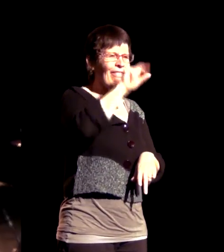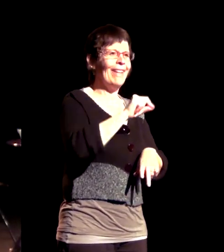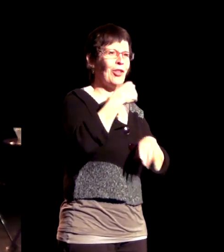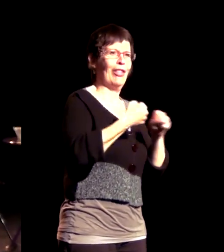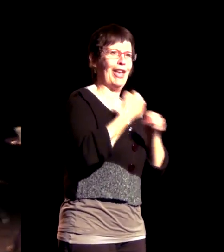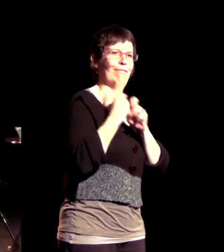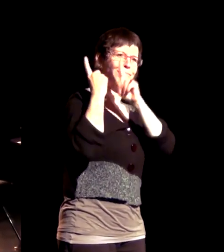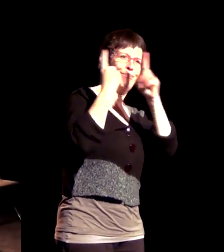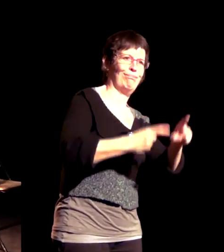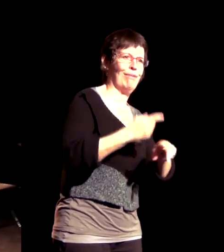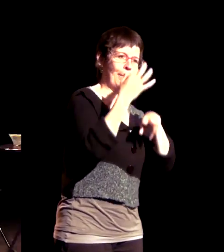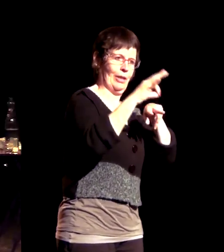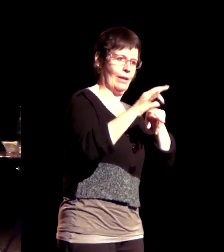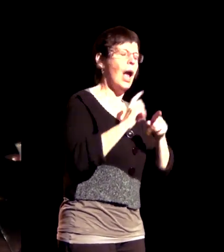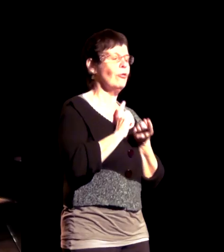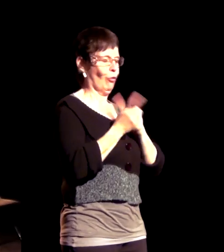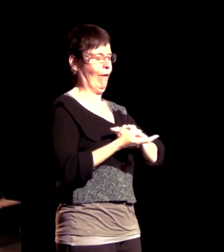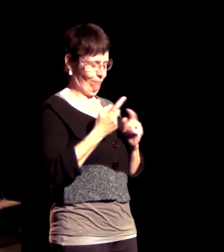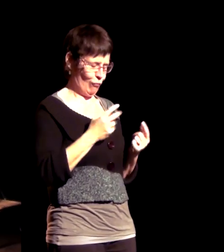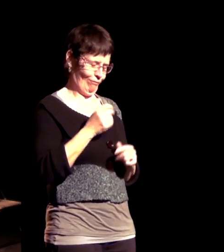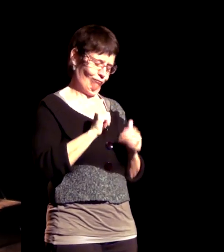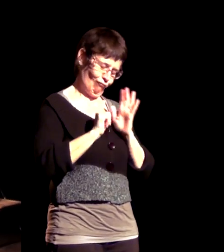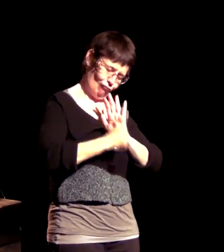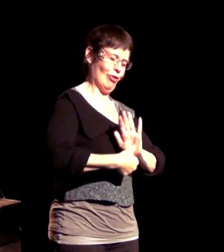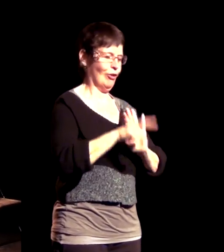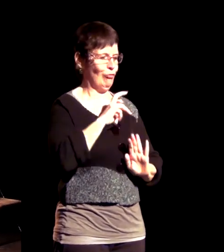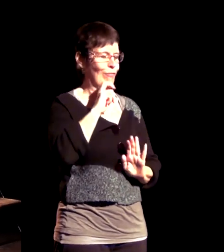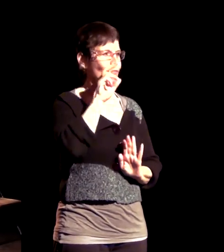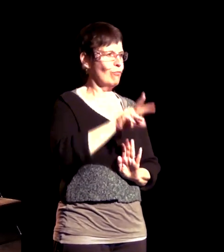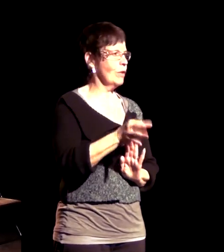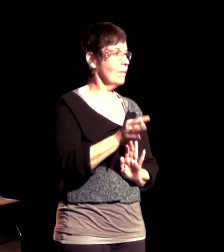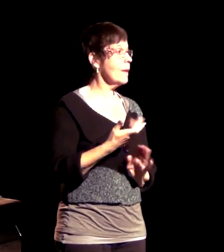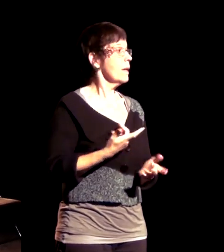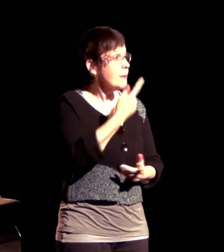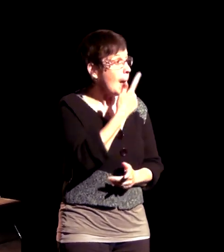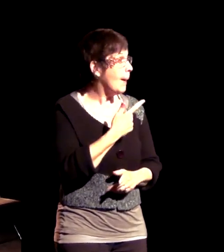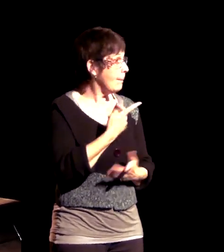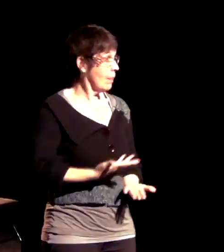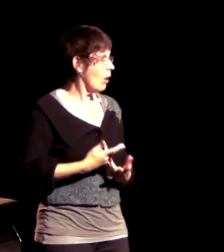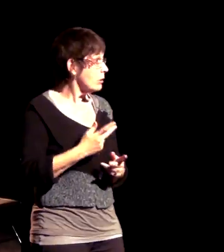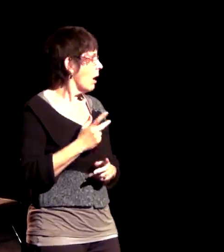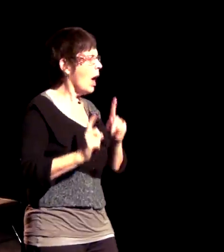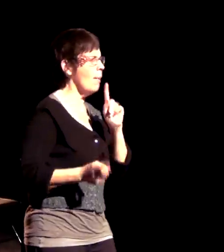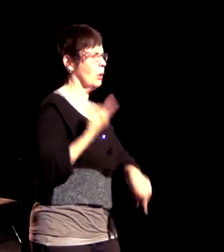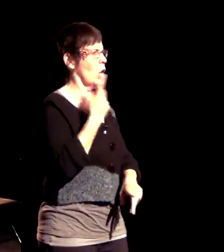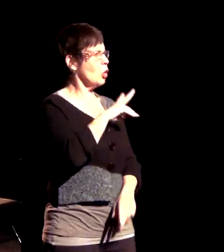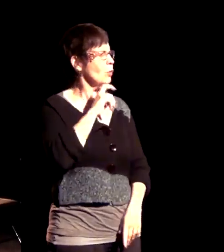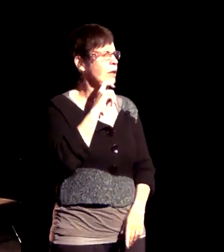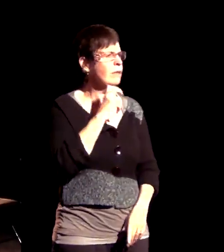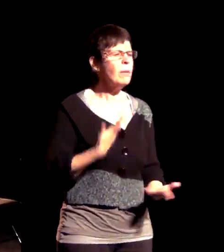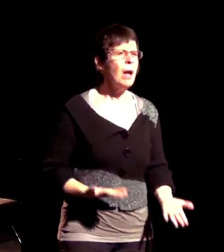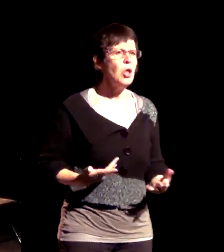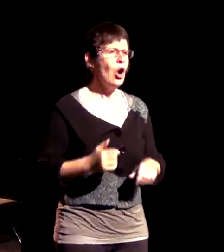Bon, mais elle dit, pour moi maintenant c'est vital d'être juive. Or, les gens, ils me disent, mais arrête avec ça, dit dans mon milieu de gauche, hein, arrête, qu'est-ce qu'on s'en fout, je crois